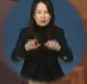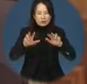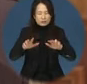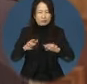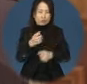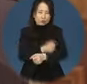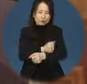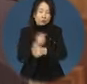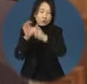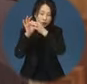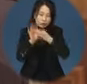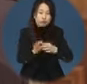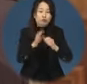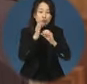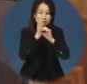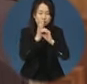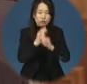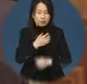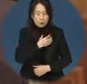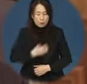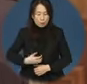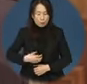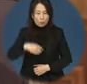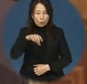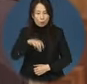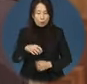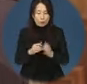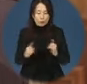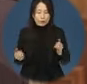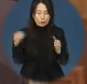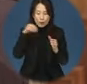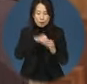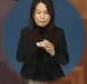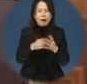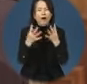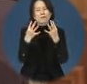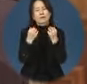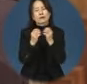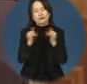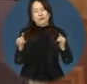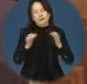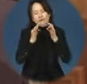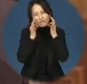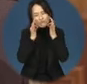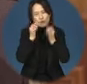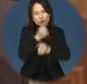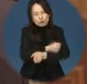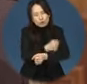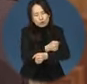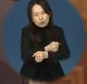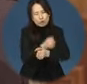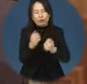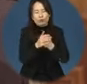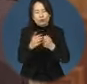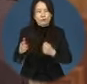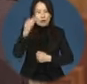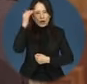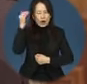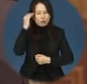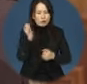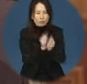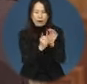수월하고 있습니다마는 보온 소 복원 1녀 포함해서 많은 분들의 있음이 지금까지 k 방역이